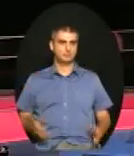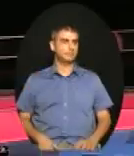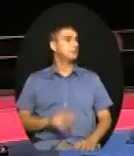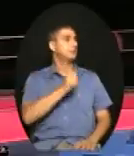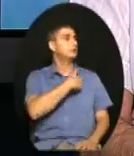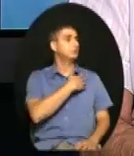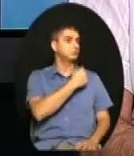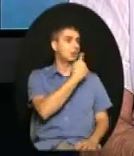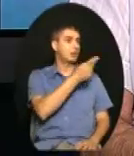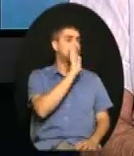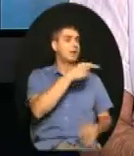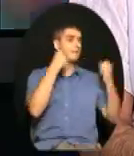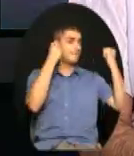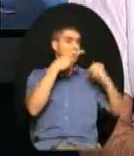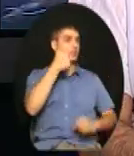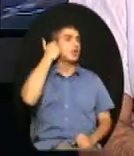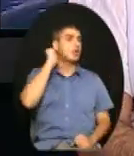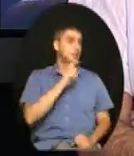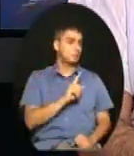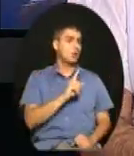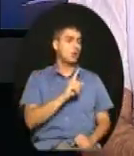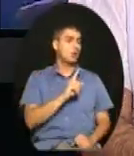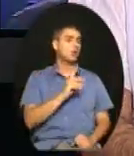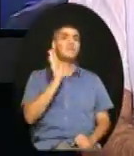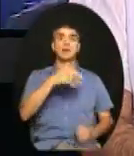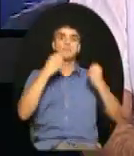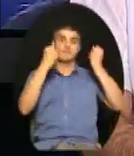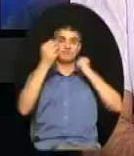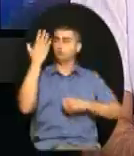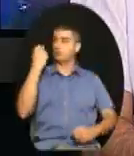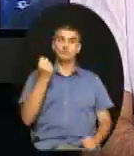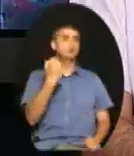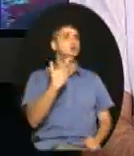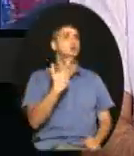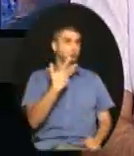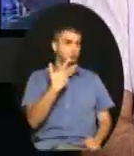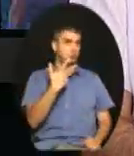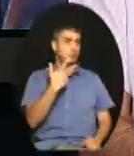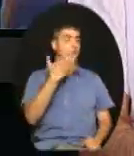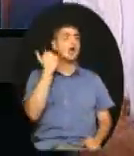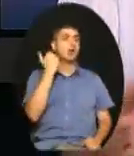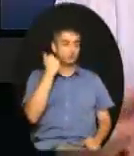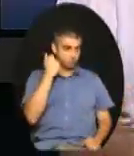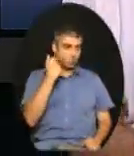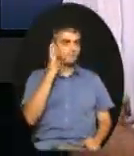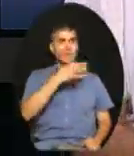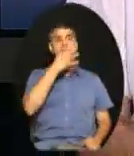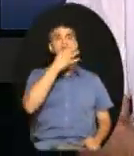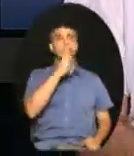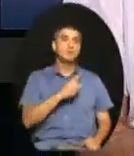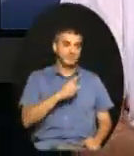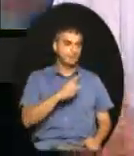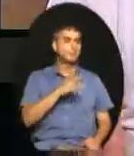אני רוצה לציין שגם בהפגנה אתמול, וגם בהפגנה שהייתה לפני שלושה שבועות, היו וגם נשאו